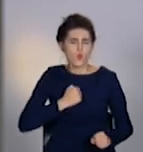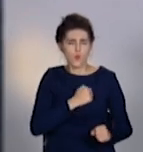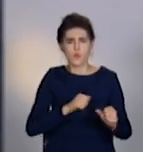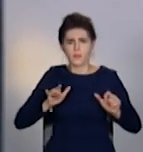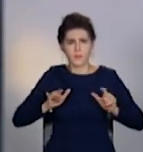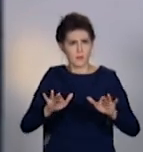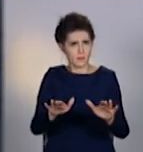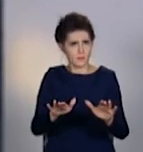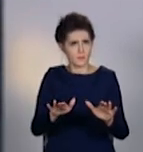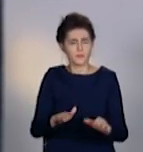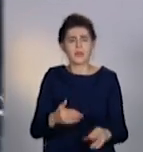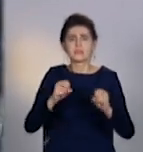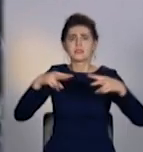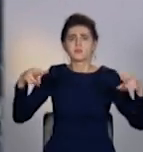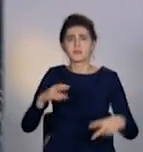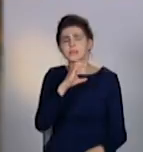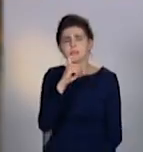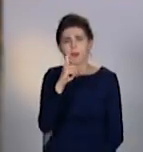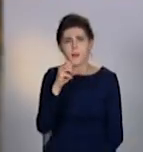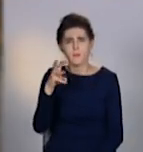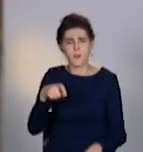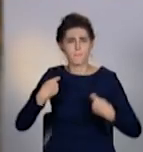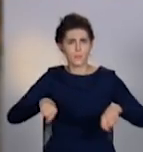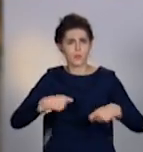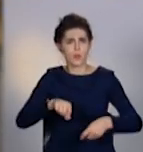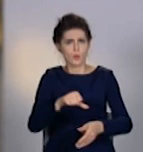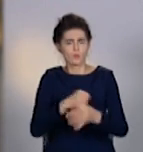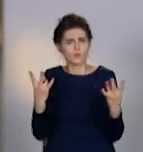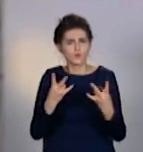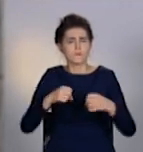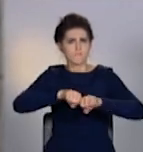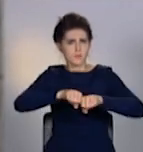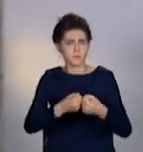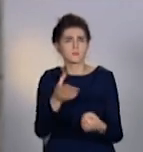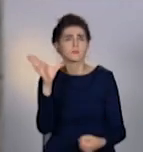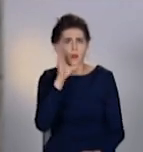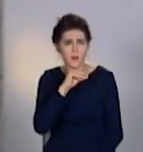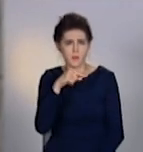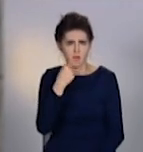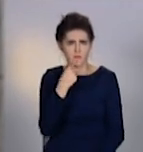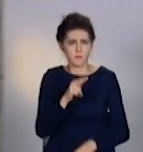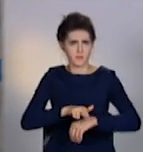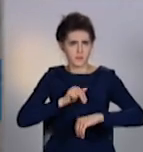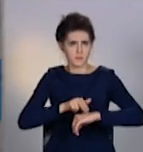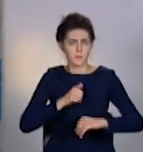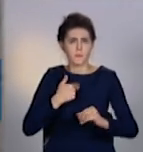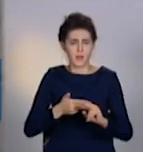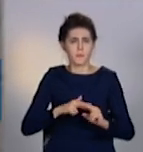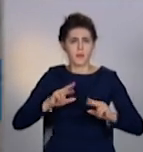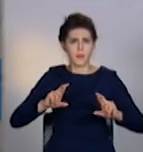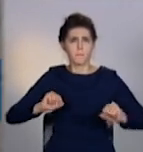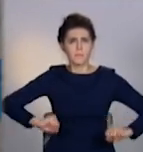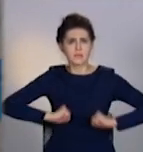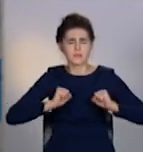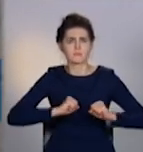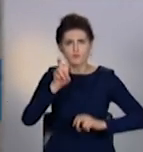перемотати. Схеми торгівлі наркотиками можна поламати, кажуть поліцейські. На даний час ми пройшли повний шлях від